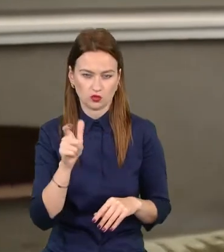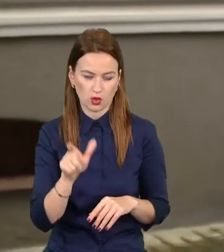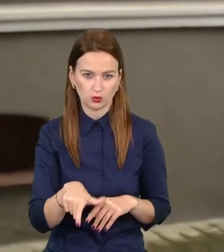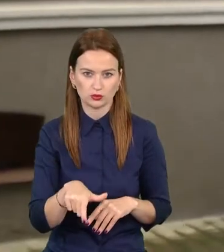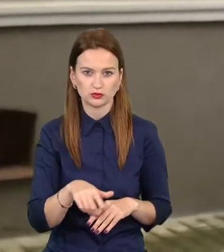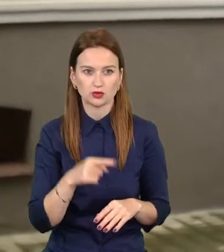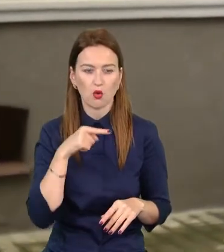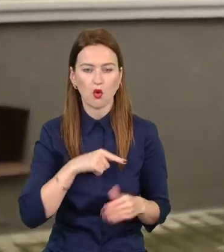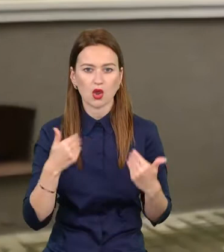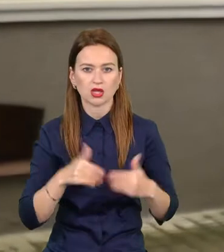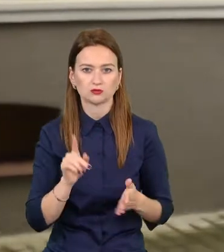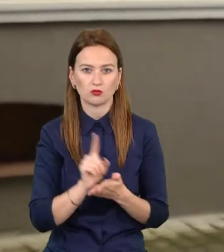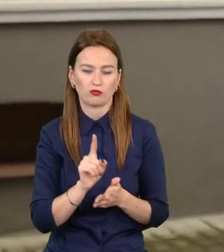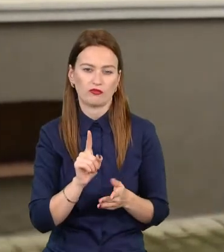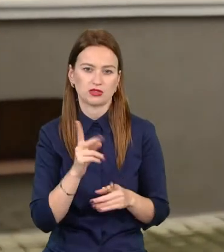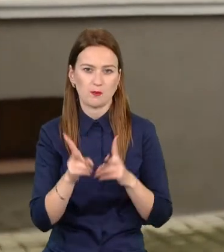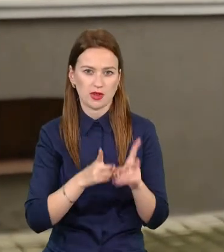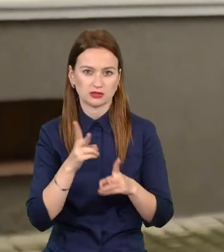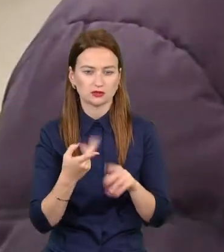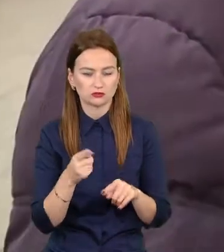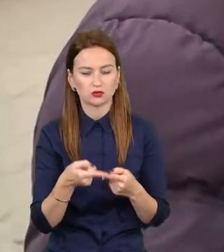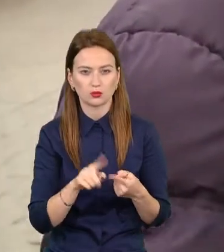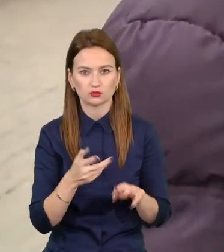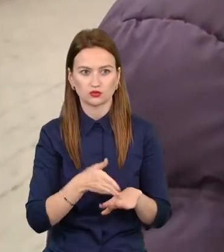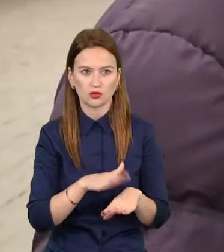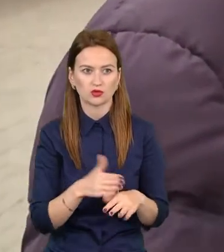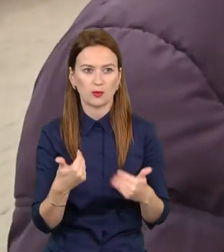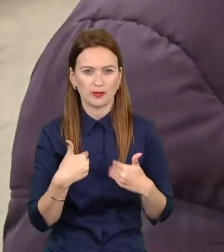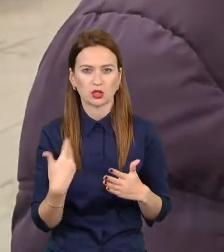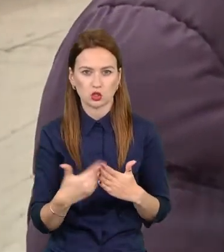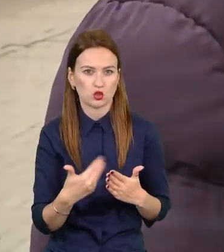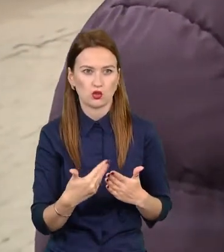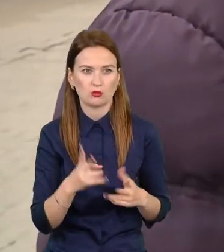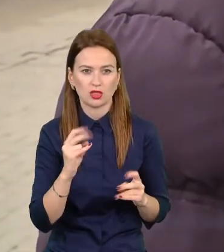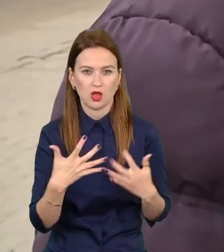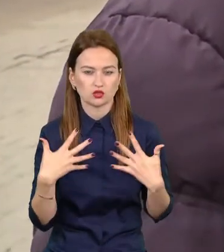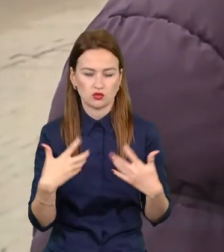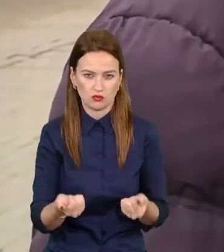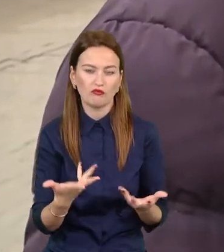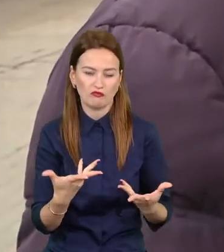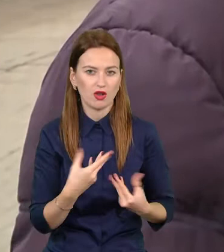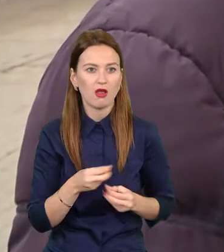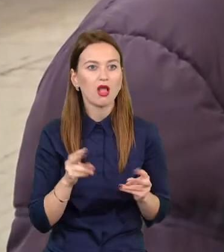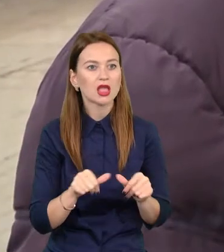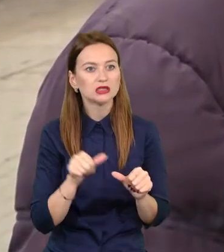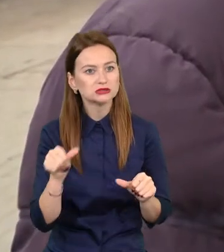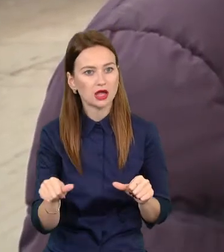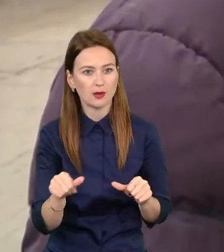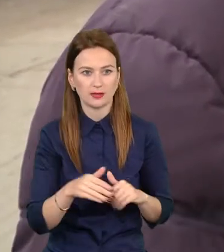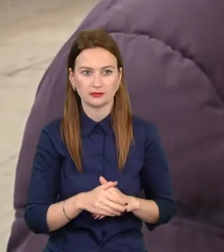повинен перестраюватися, і тому тяжко. Мені, допустимо, на здоров'я впливає. А як саме це